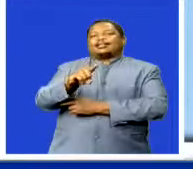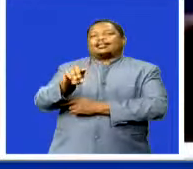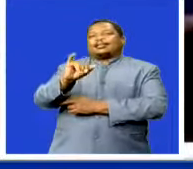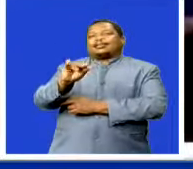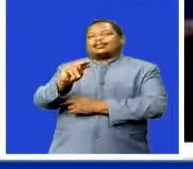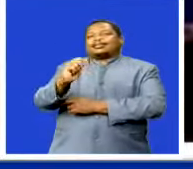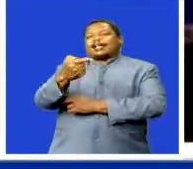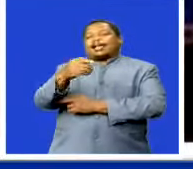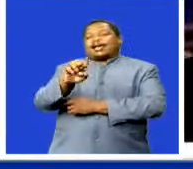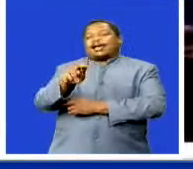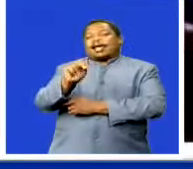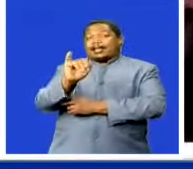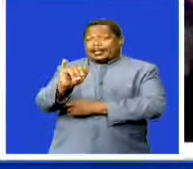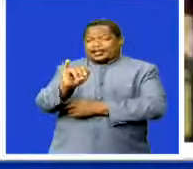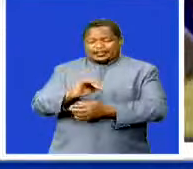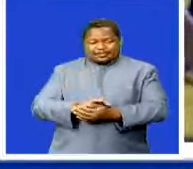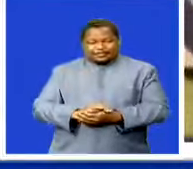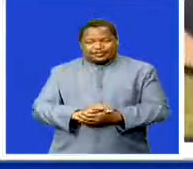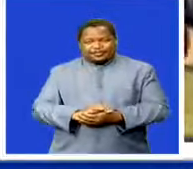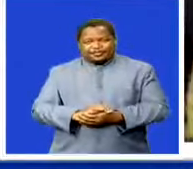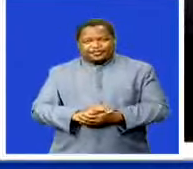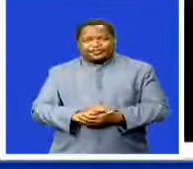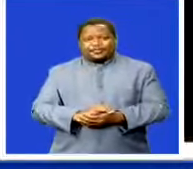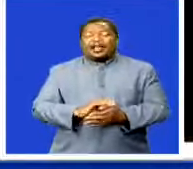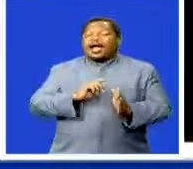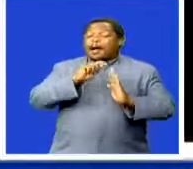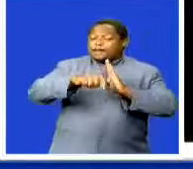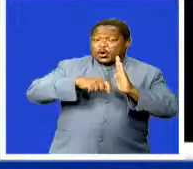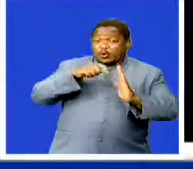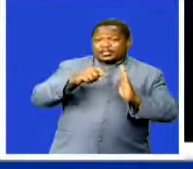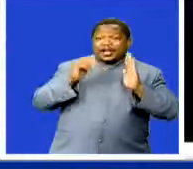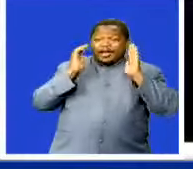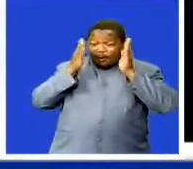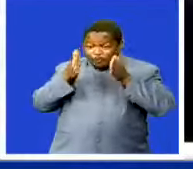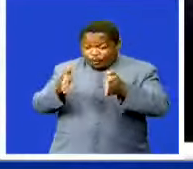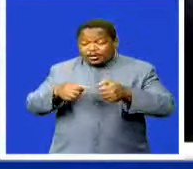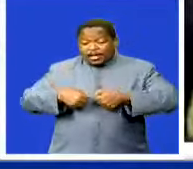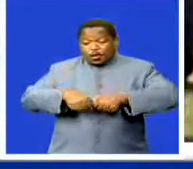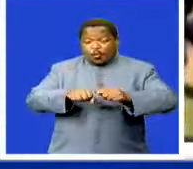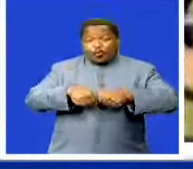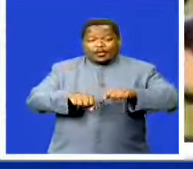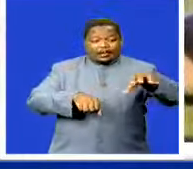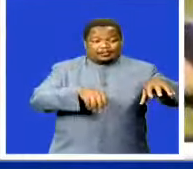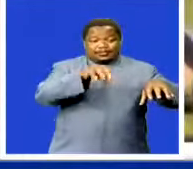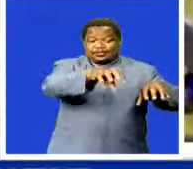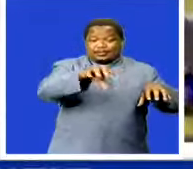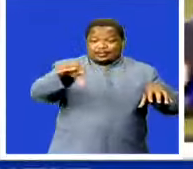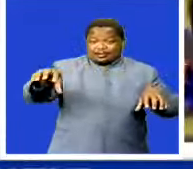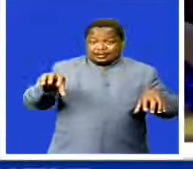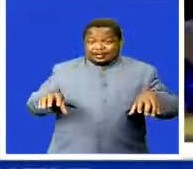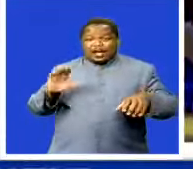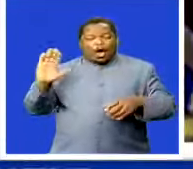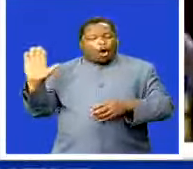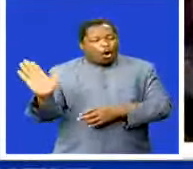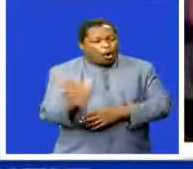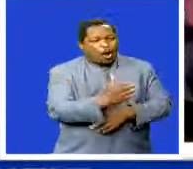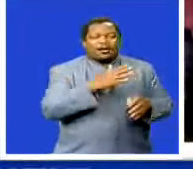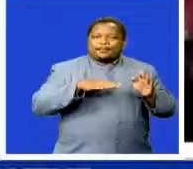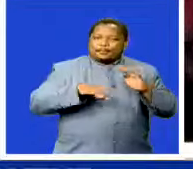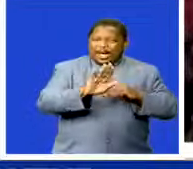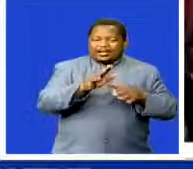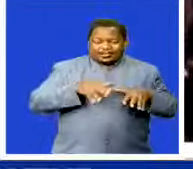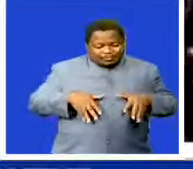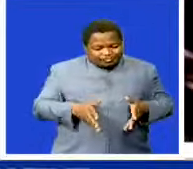ukuthi yonke inkundla lapha eveni ihlanyele tibhidvo letitawuzuza ikakhulu labo labathengile nalabathengamento etimu